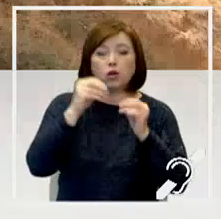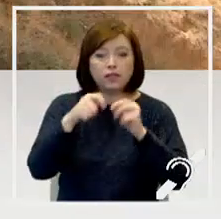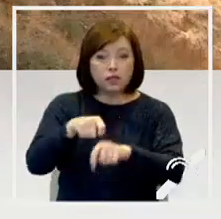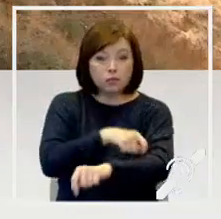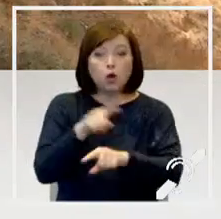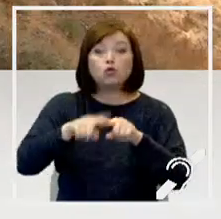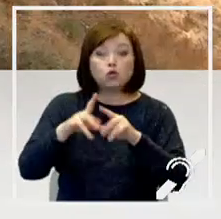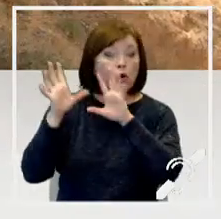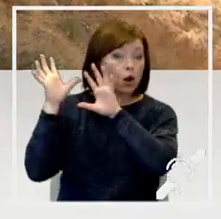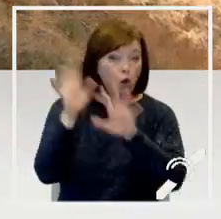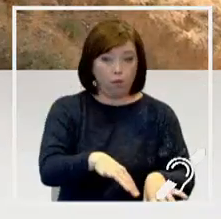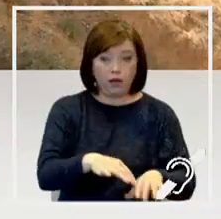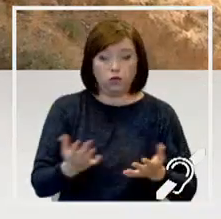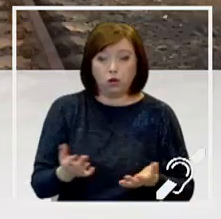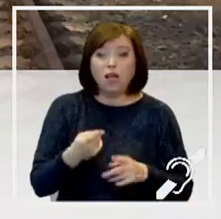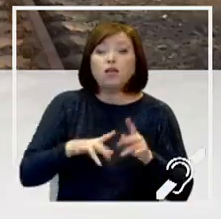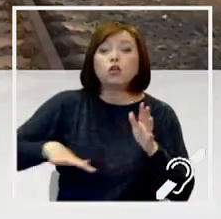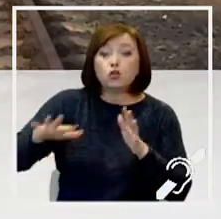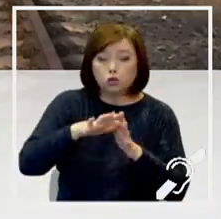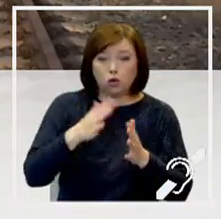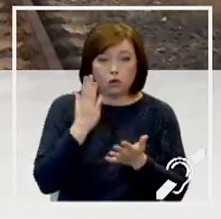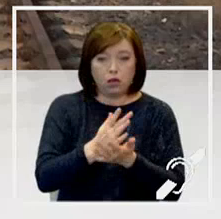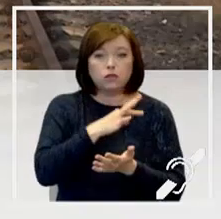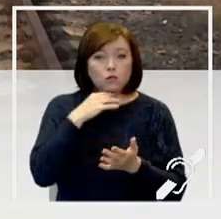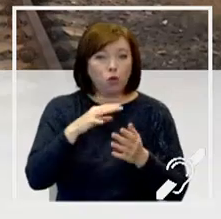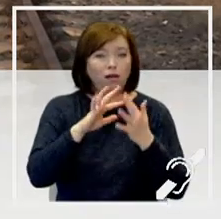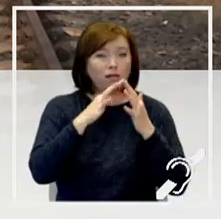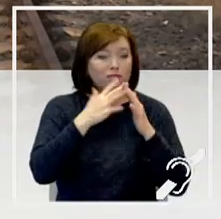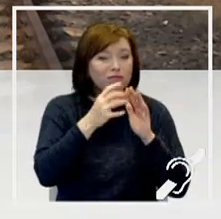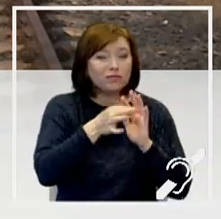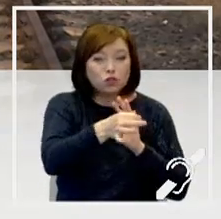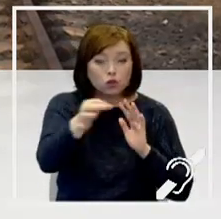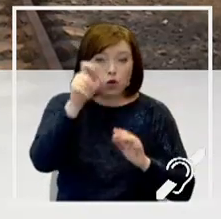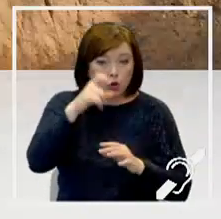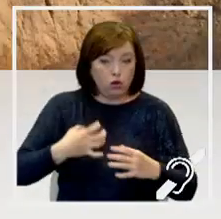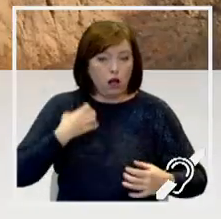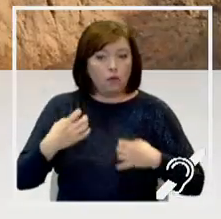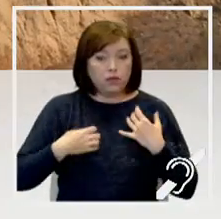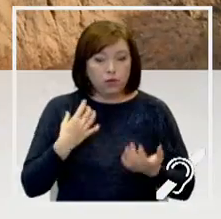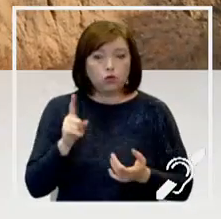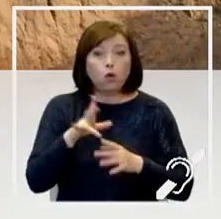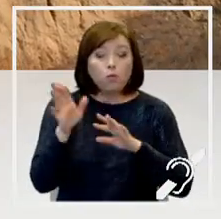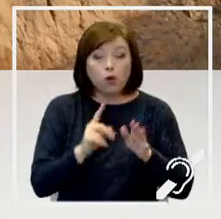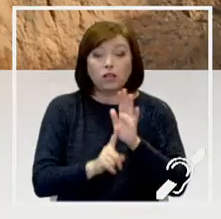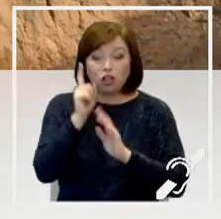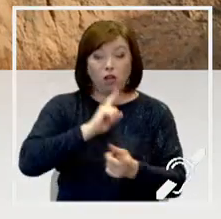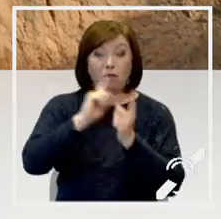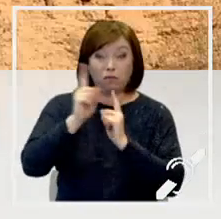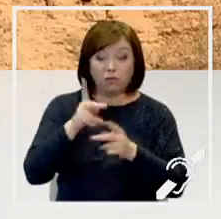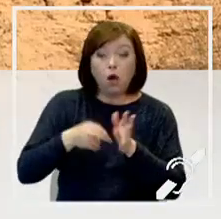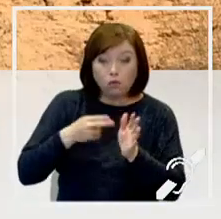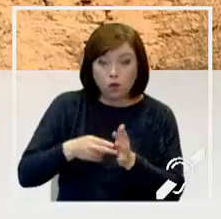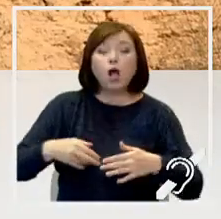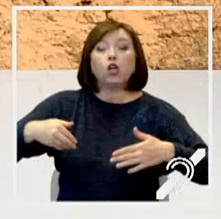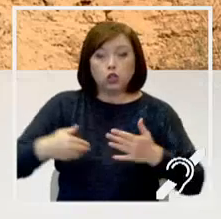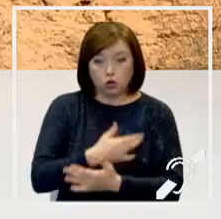să se desprindă în orice clipă. În zonă sunt grădinile mai multor gospodării, iar oamenii sunt îngrijorați că după reluarea curselor feroviare li se